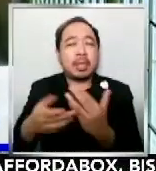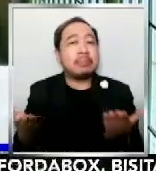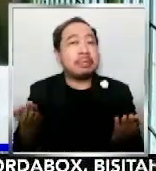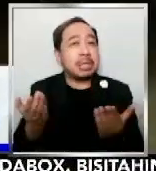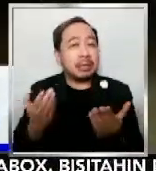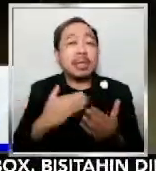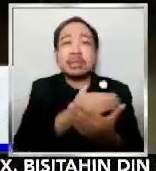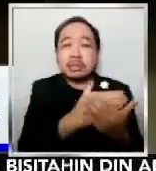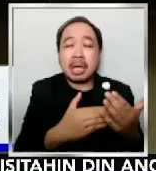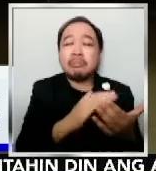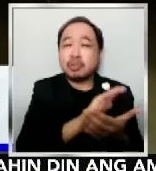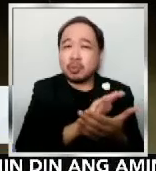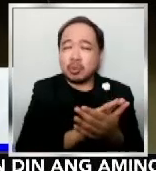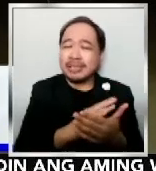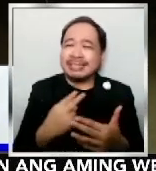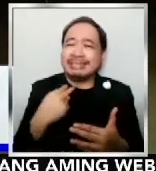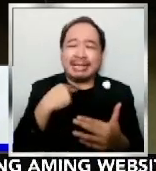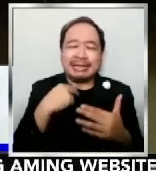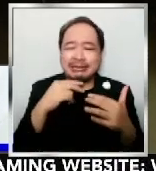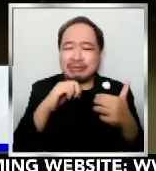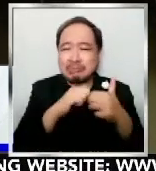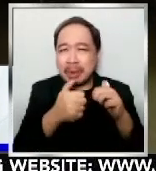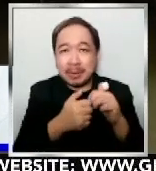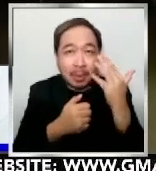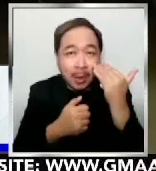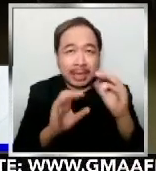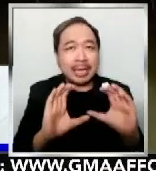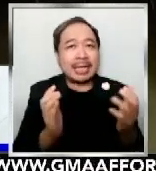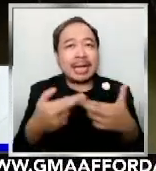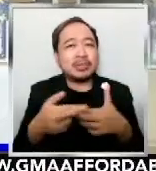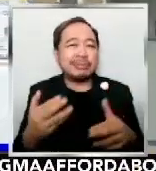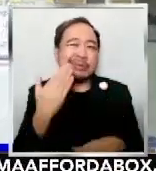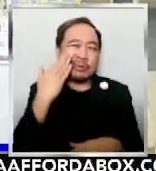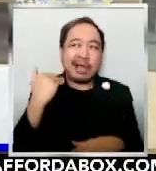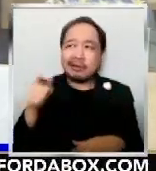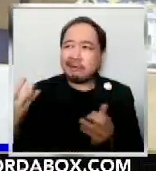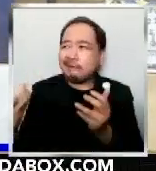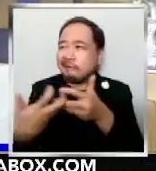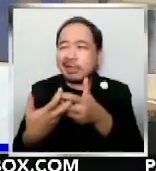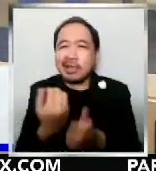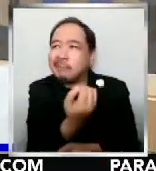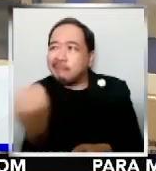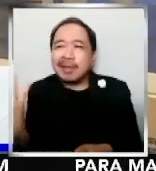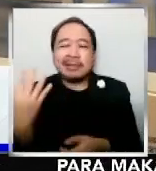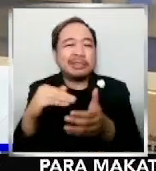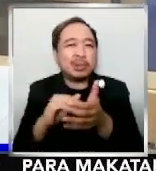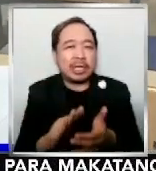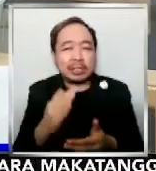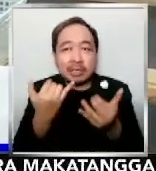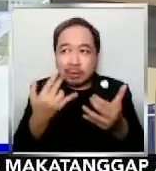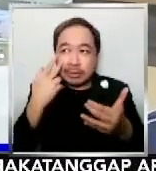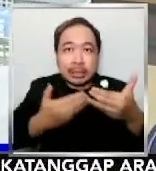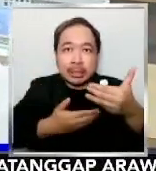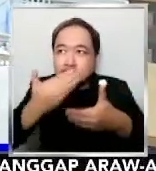ang namumroblema dahil kulang daw ang classrooms para sa bilang ng kanilang mga estudyante dahil sa mga ginagawa nilang hakbang para